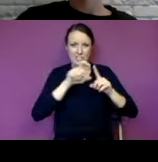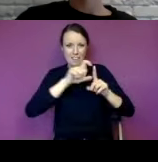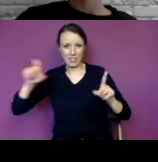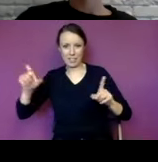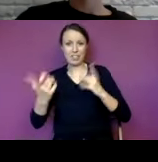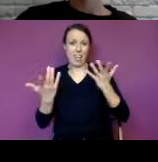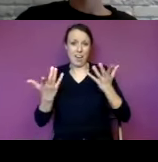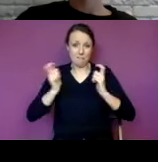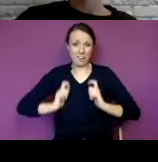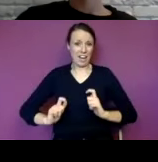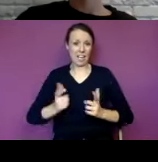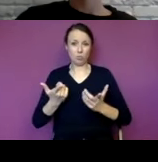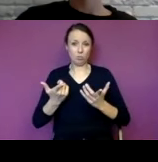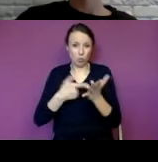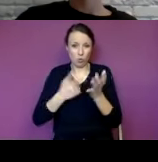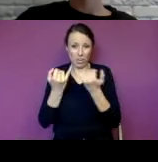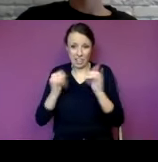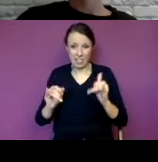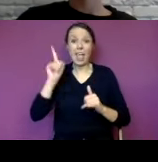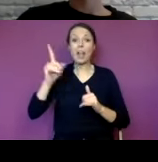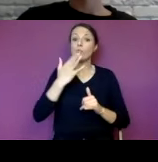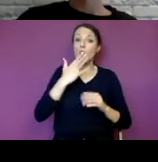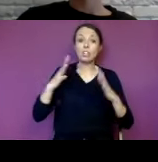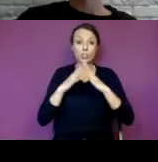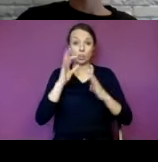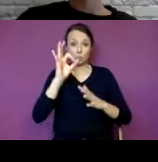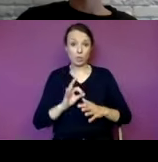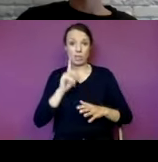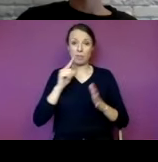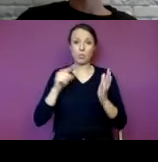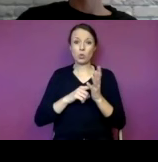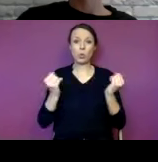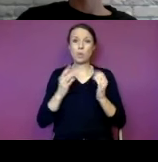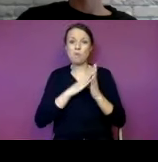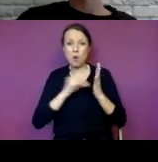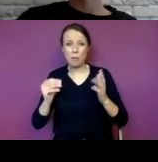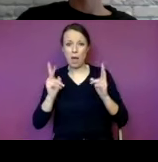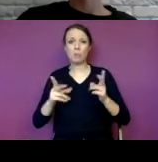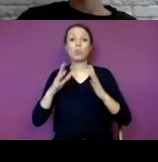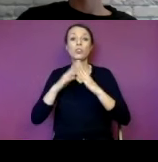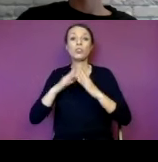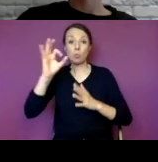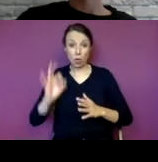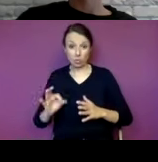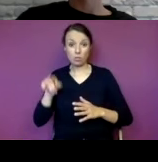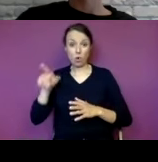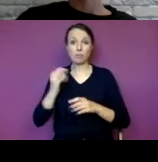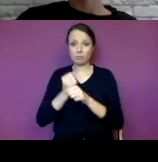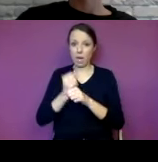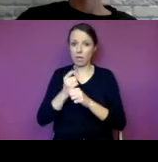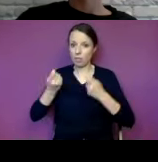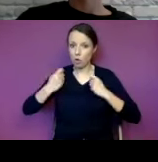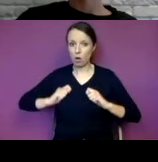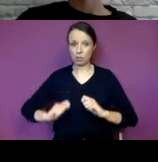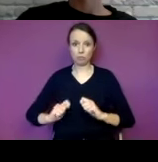wsi. Natomiast to 10% jest oczywiście też bardzo takie formalne. No to jest 10%, które utrzymuje się z rolnictwa, ale mając na uwadze, że